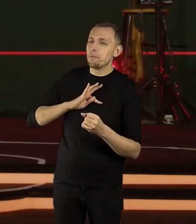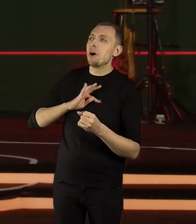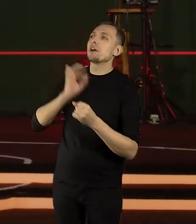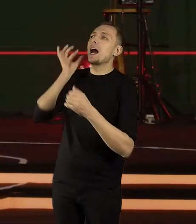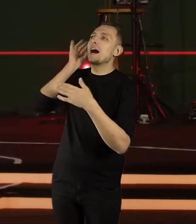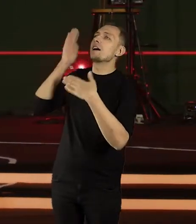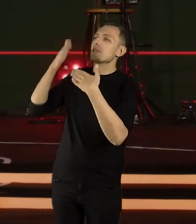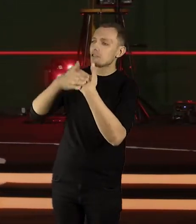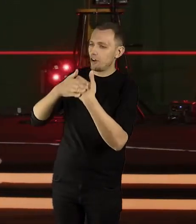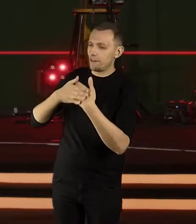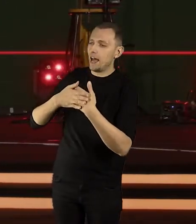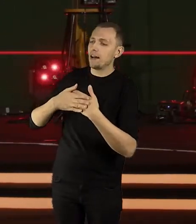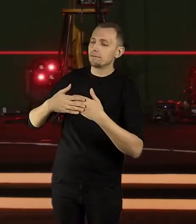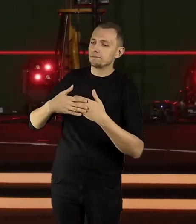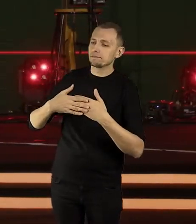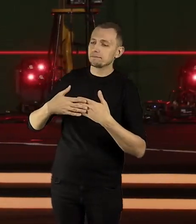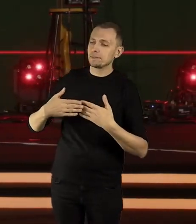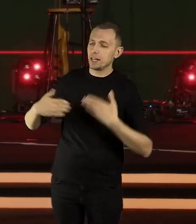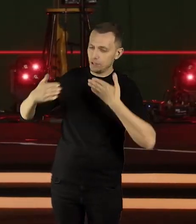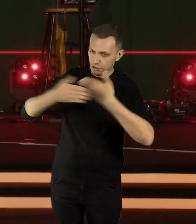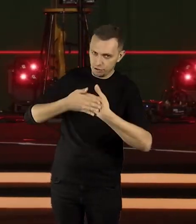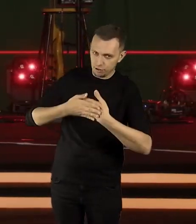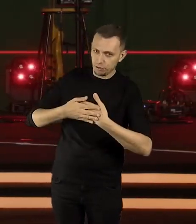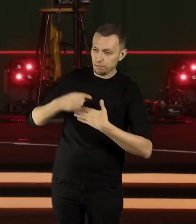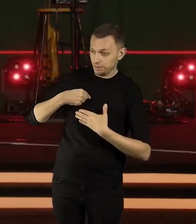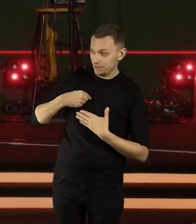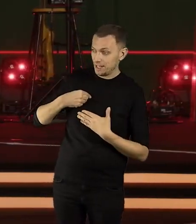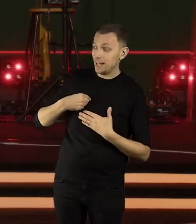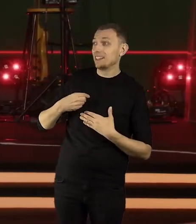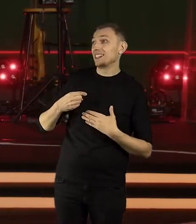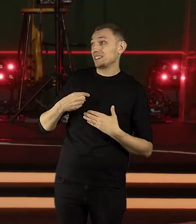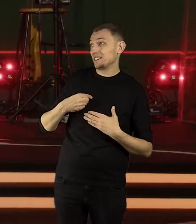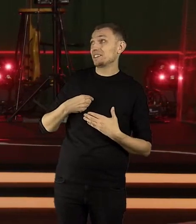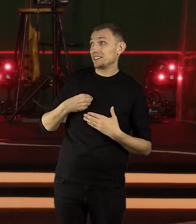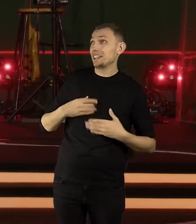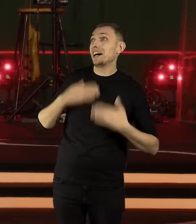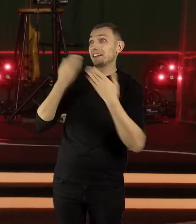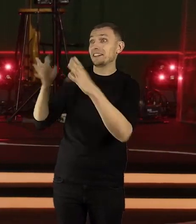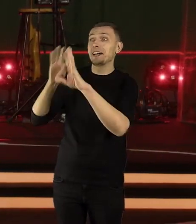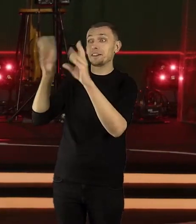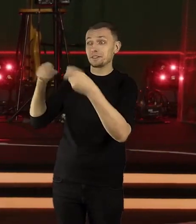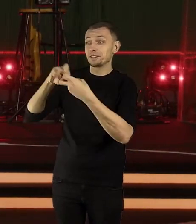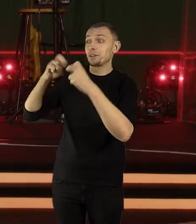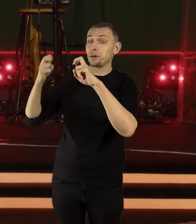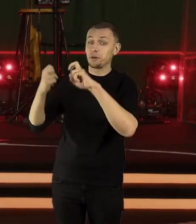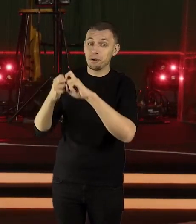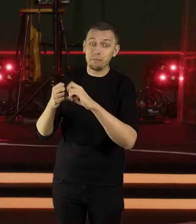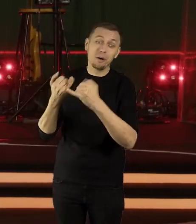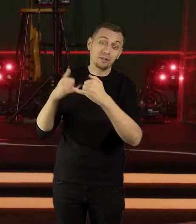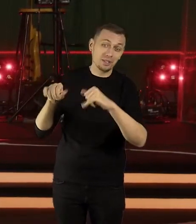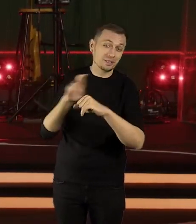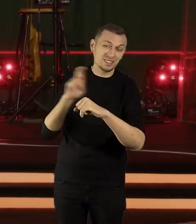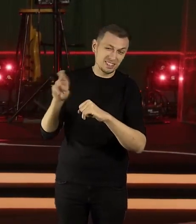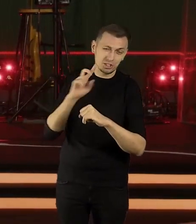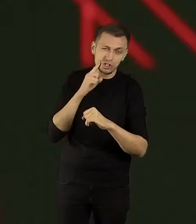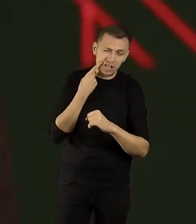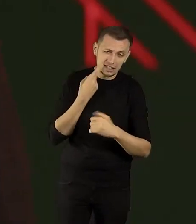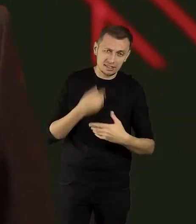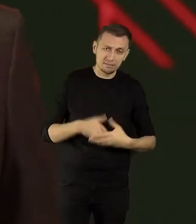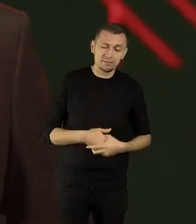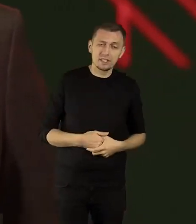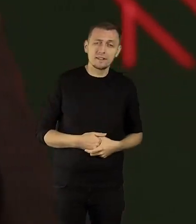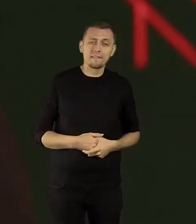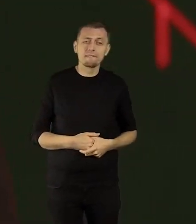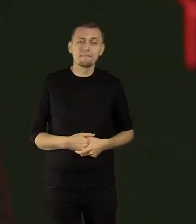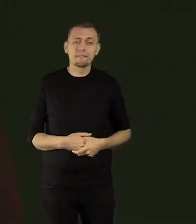Chcę wam powiedzieć, jeśli jesteś chrześcijaninem i w to nie wierzysz, to trzeba podjąć jakąś głęboką refleksję.